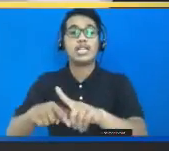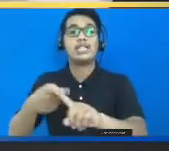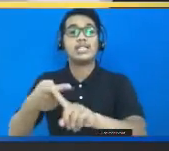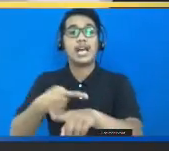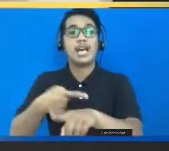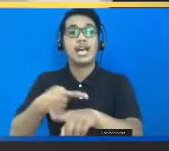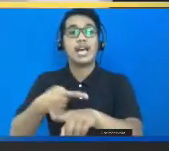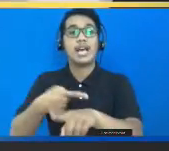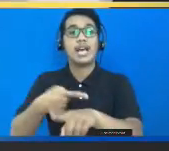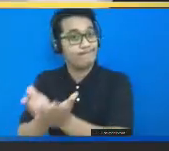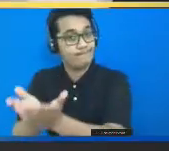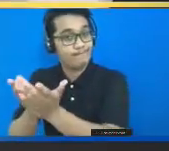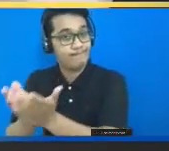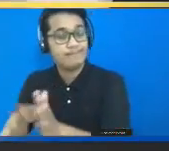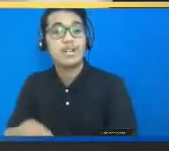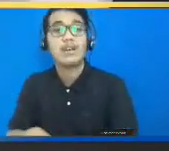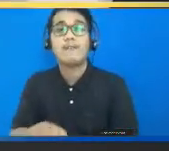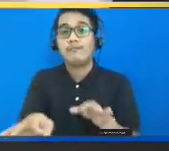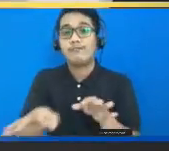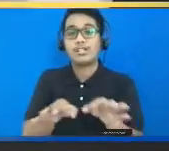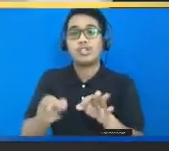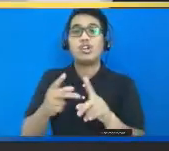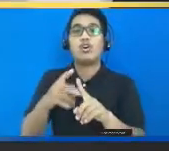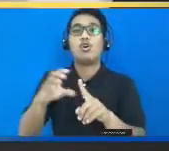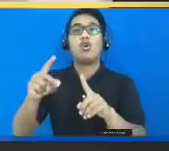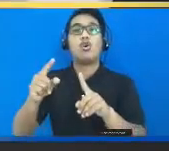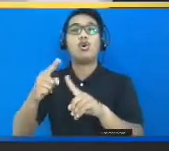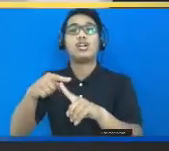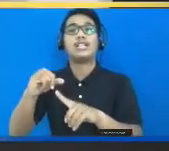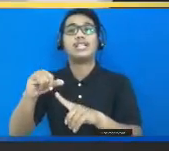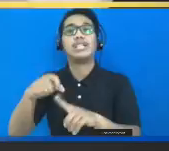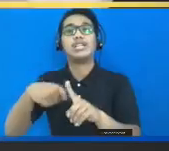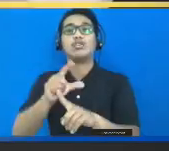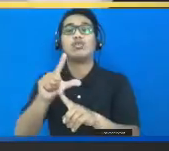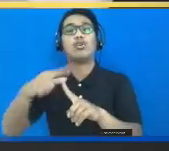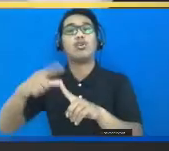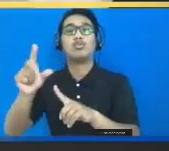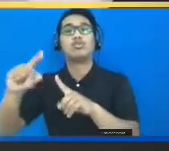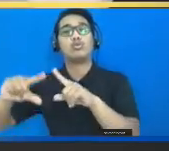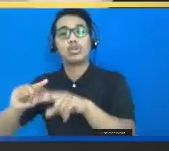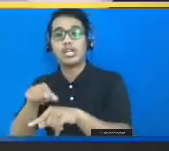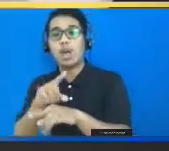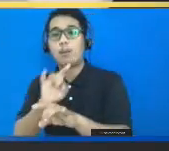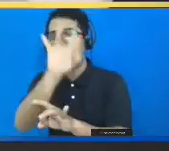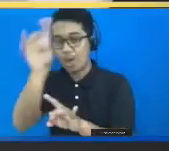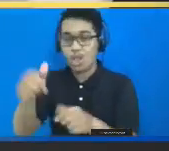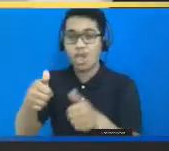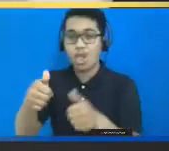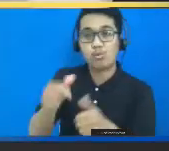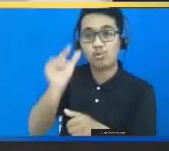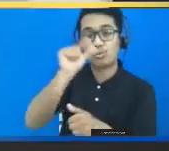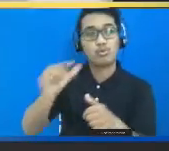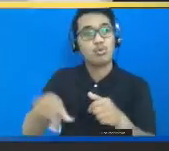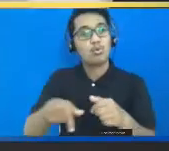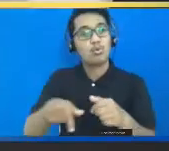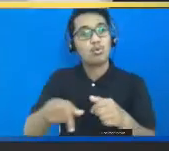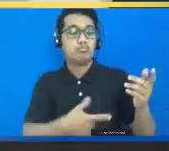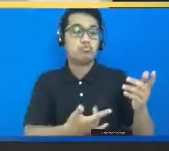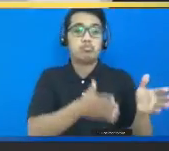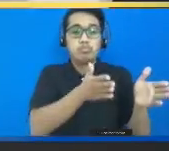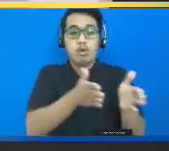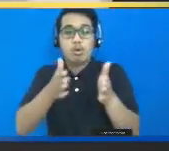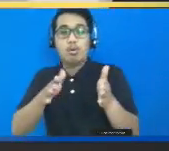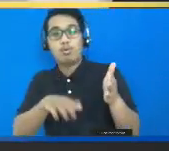nafas ilitas untuk holtikultura yang bagus segala macam yang apa pengatur suhu itu yang harus kita